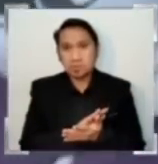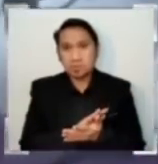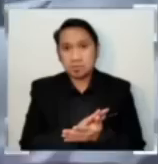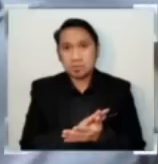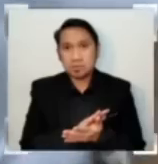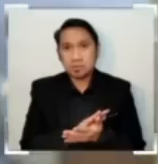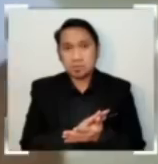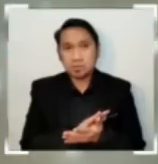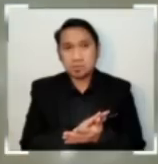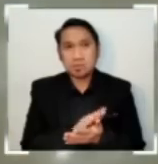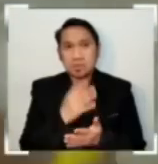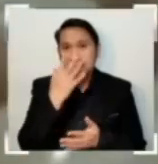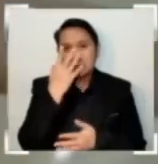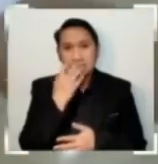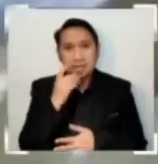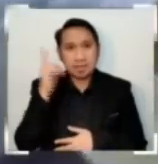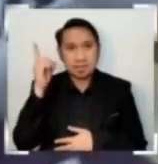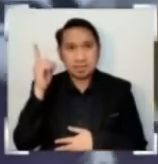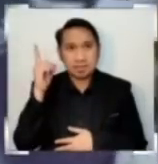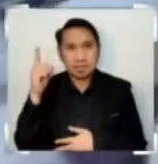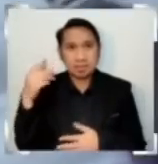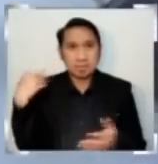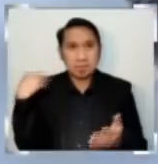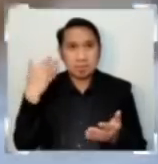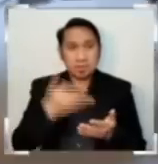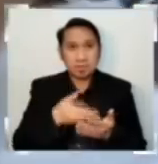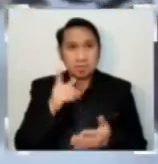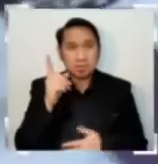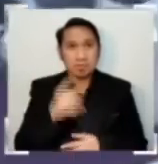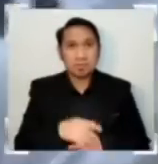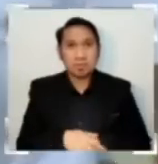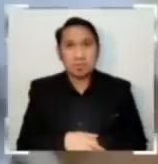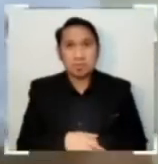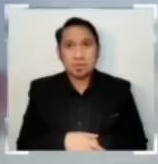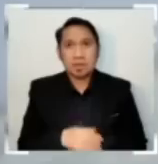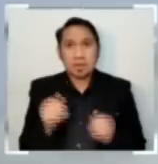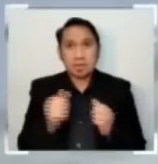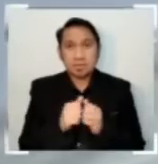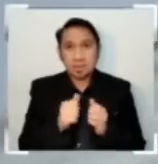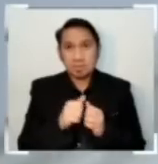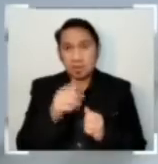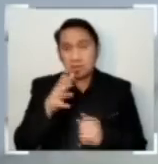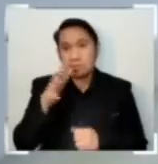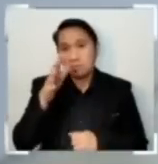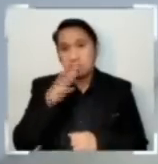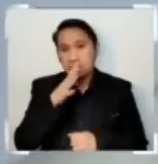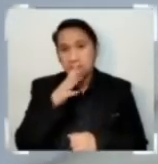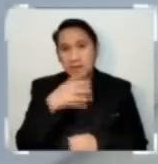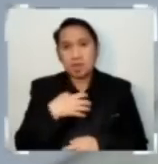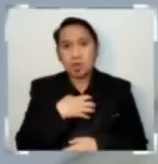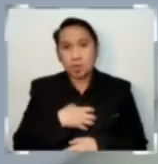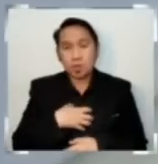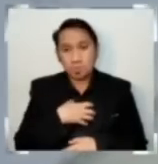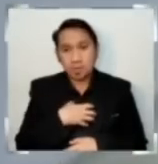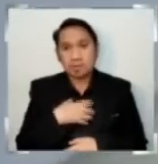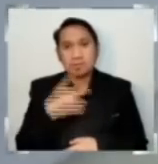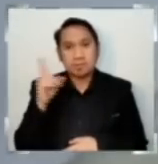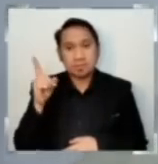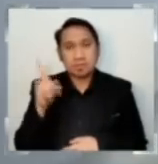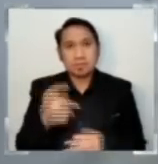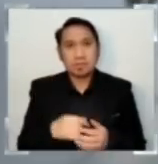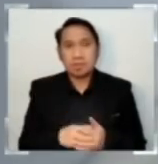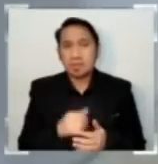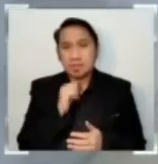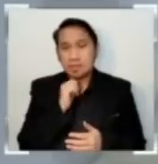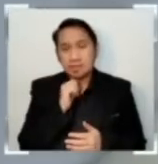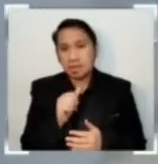Galit na nagpunta sa airport police station ang pasaherong ito kasama ang kanyang ina. Inirereklamo nila ang umano'y di makatwirang